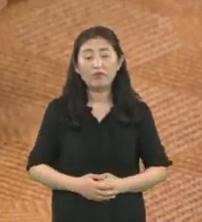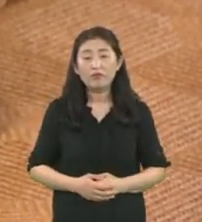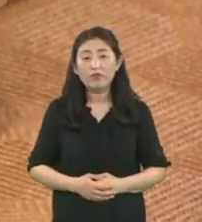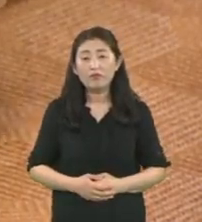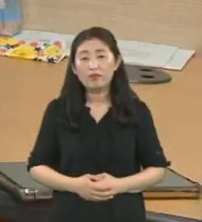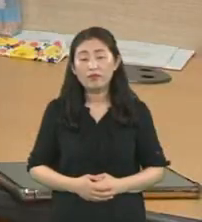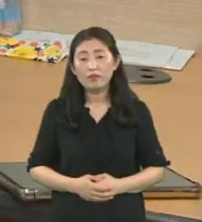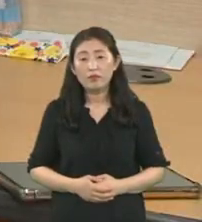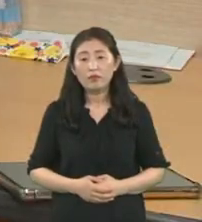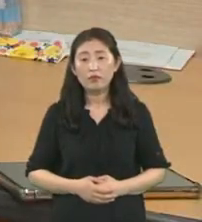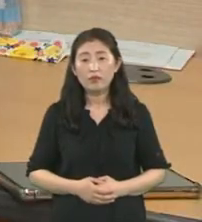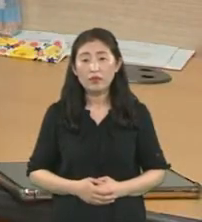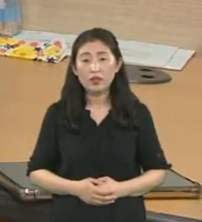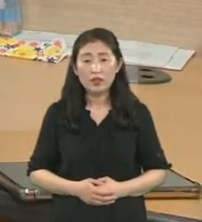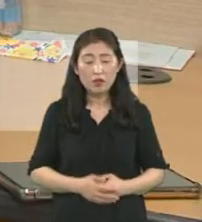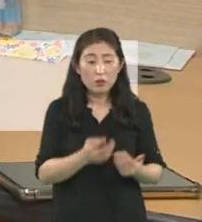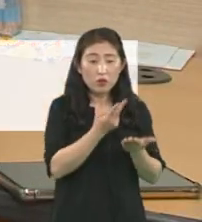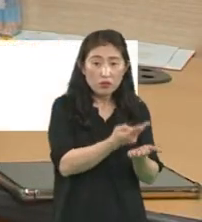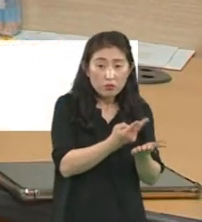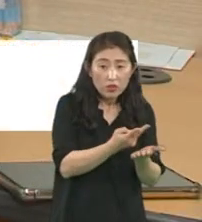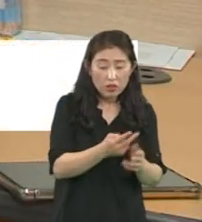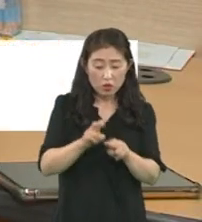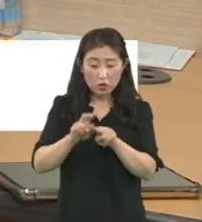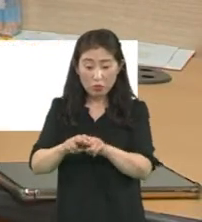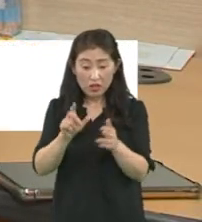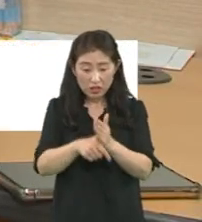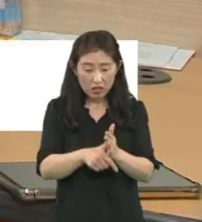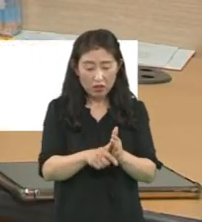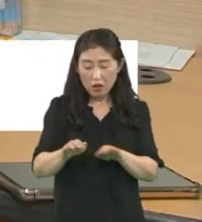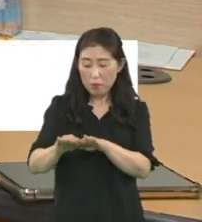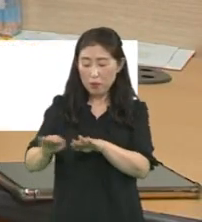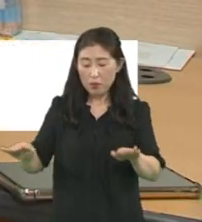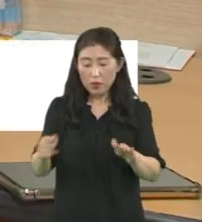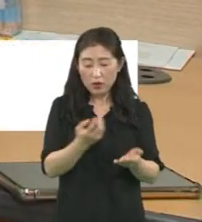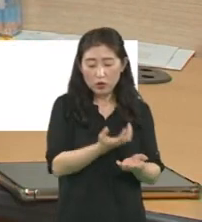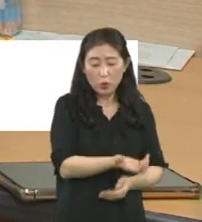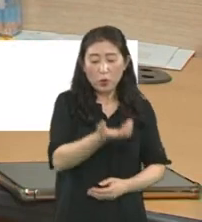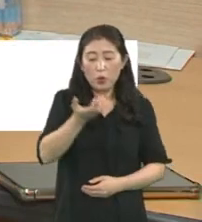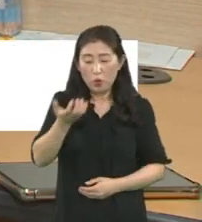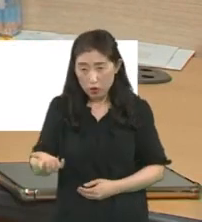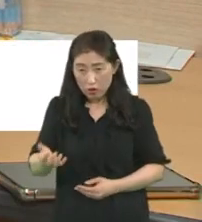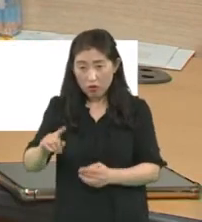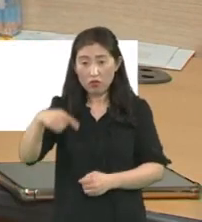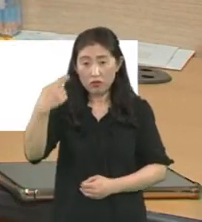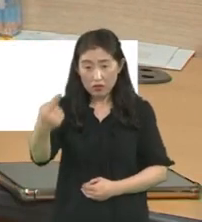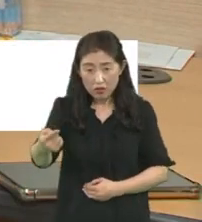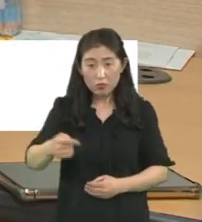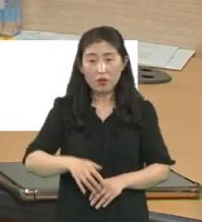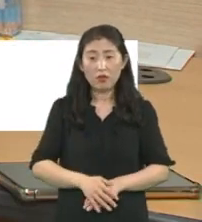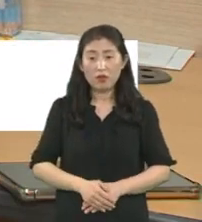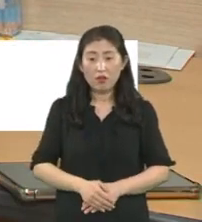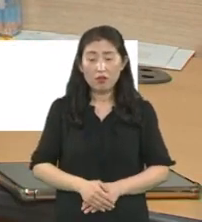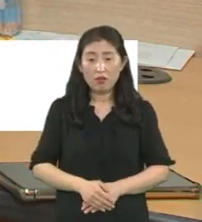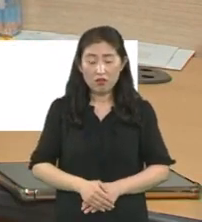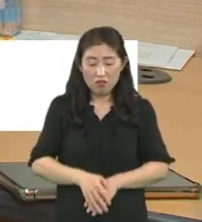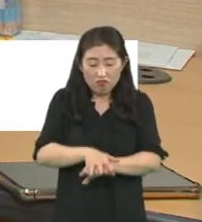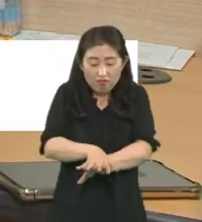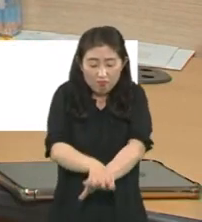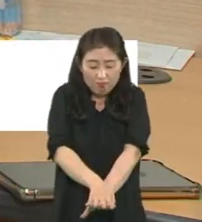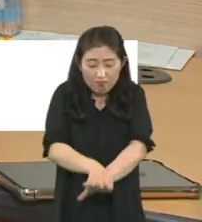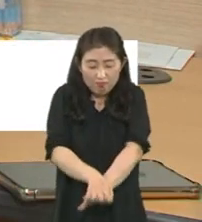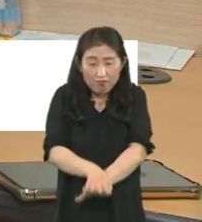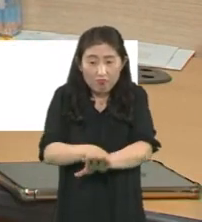있습니다. 침대나 소파라면 환자를 그 단단한 평평한 곳으로 이동을 시켜서 흉부